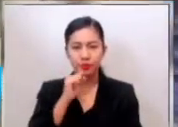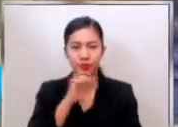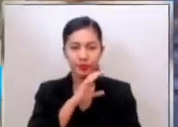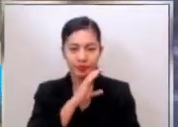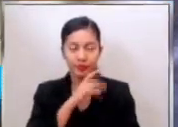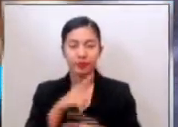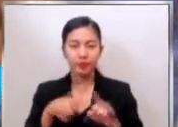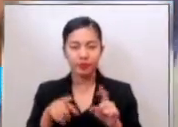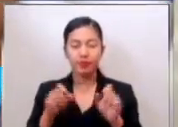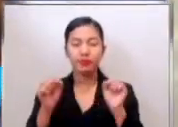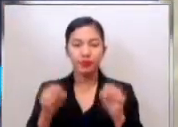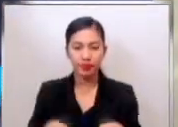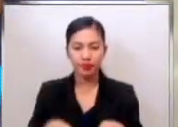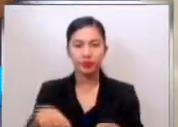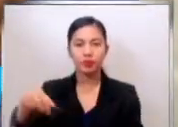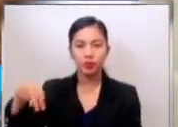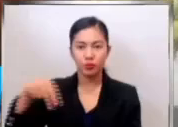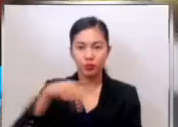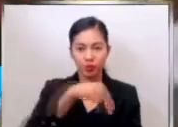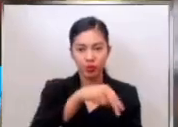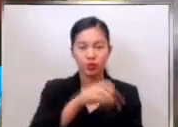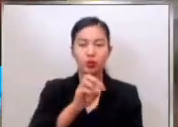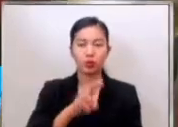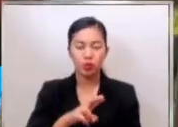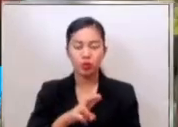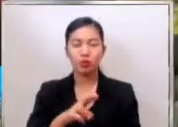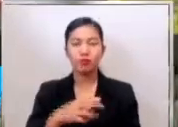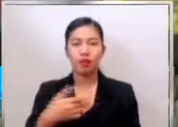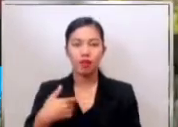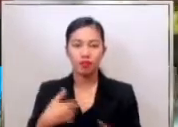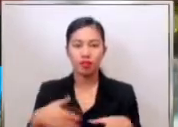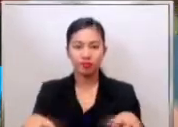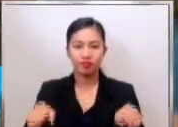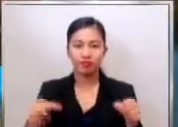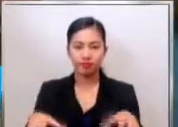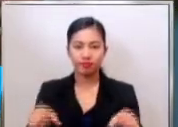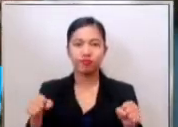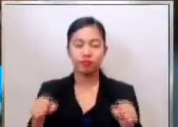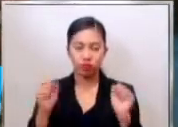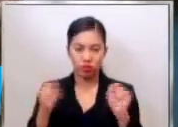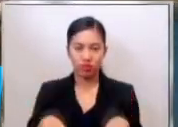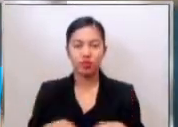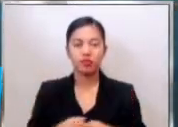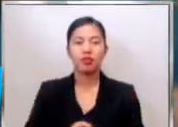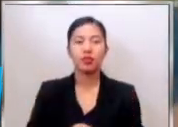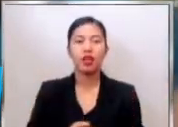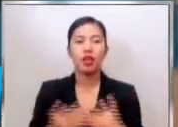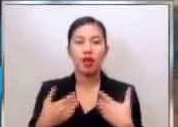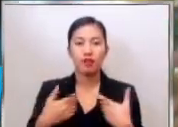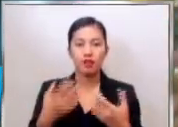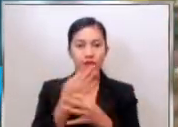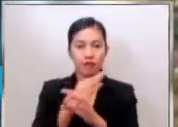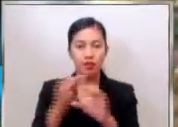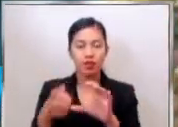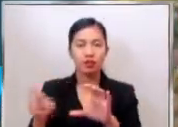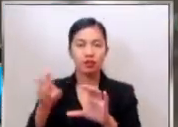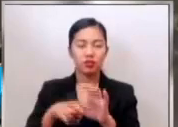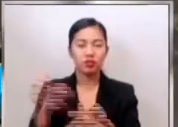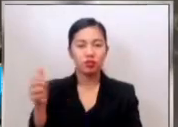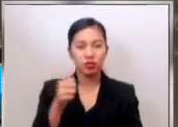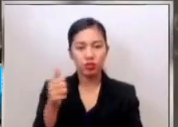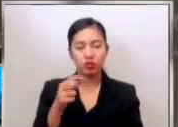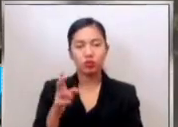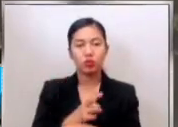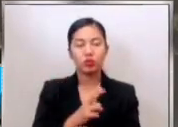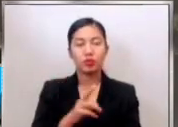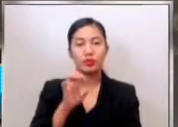maglakad o sakay ng kanilang wheelchair. May libreng sakay naman ng syudad ng Maynila gamit ang e-trike, pero ang mga residente ng sementeryo